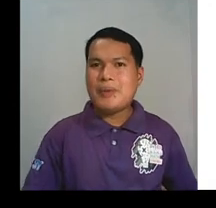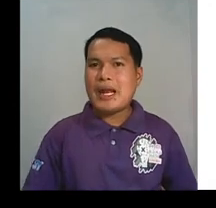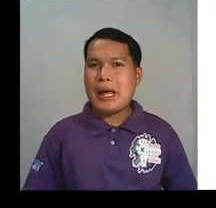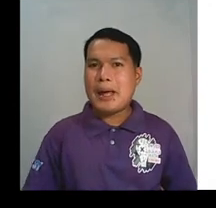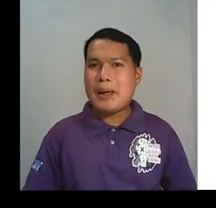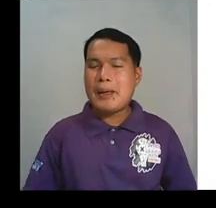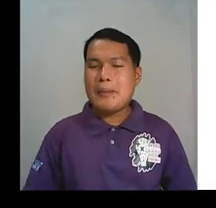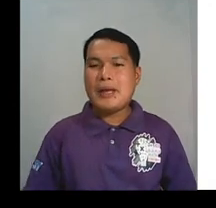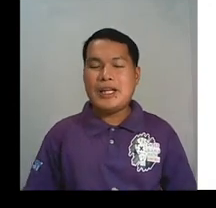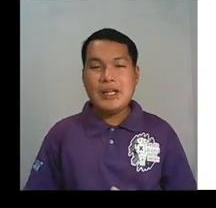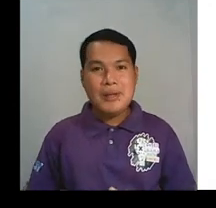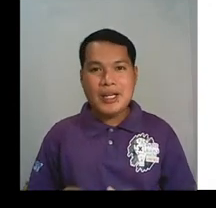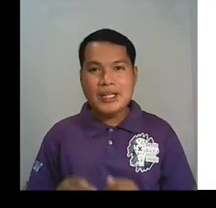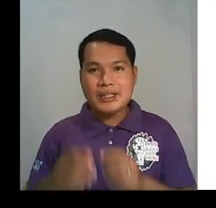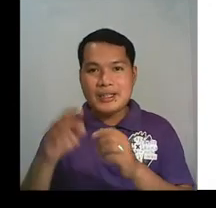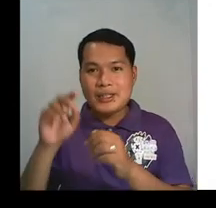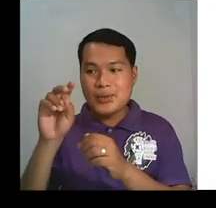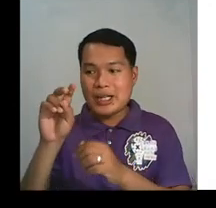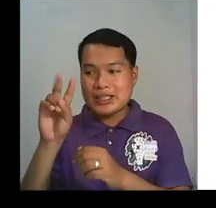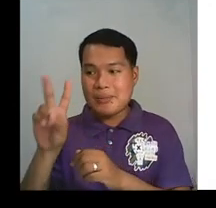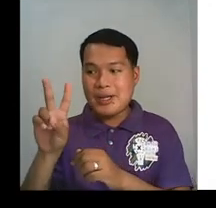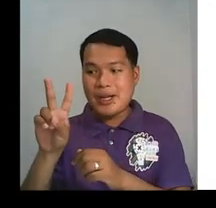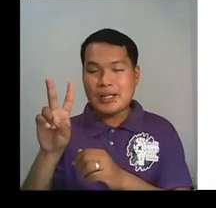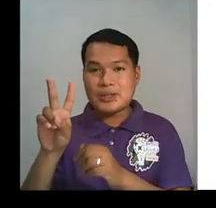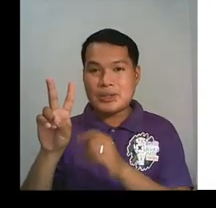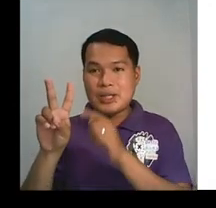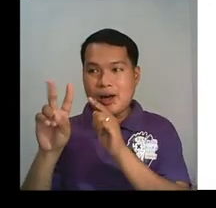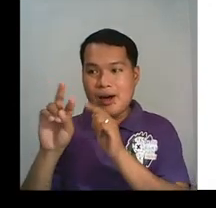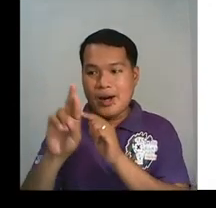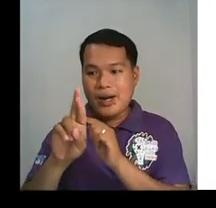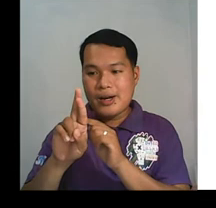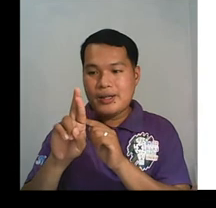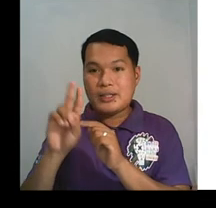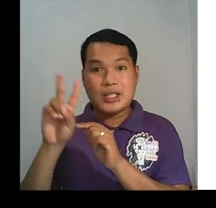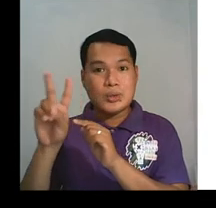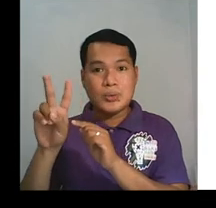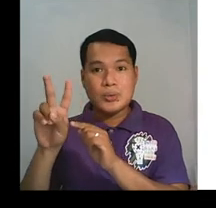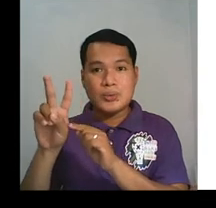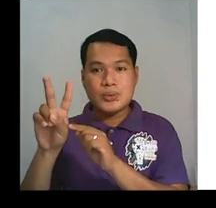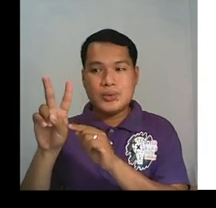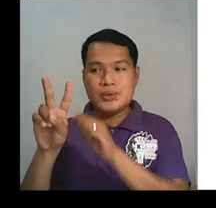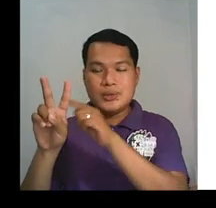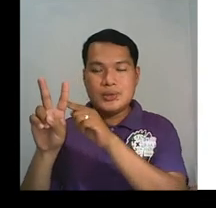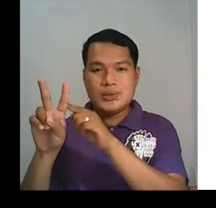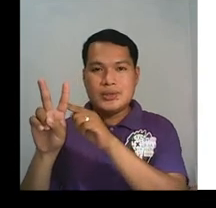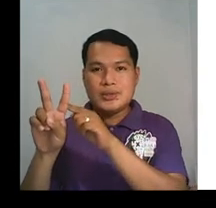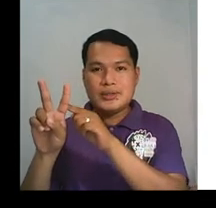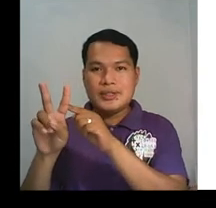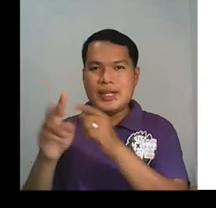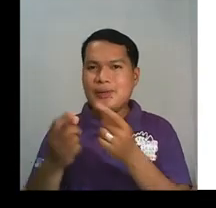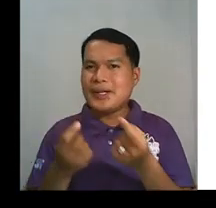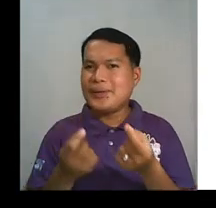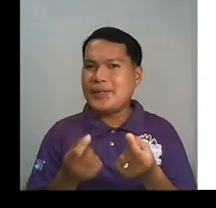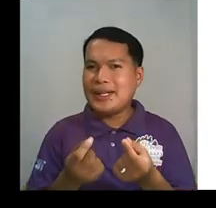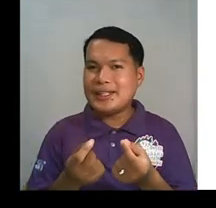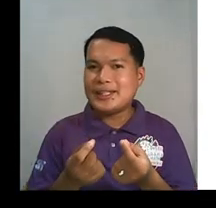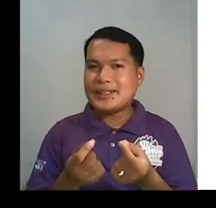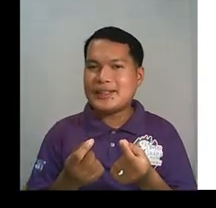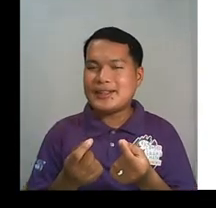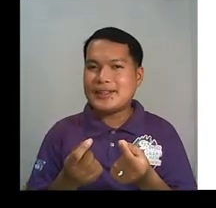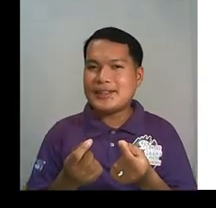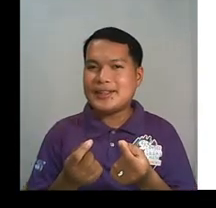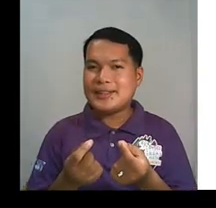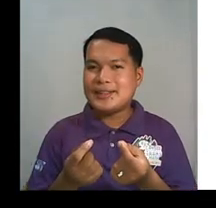Ngayon, para ma-eliminate yung katabi ng R na 2, anong gagawin